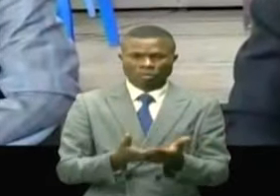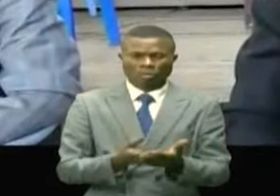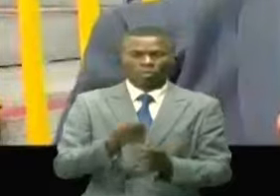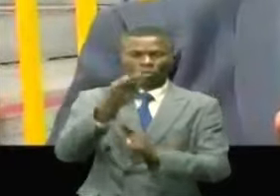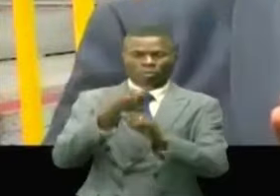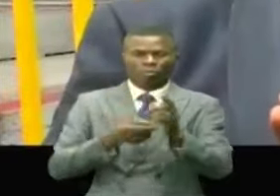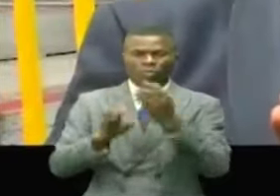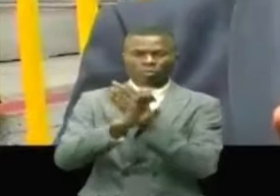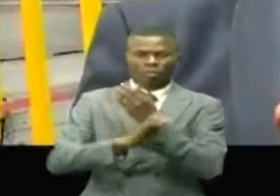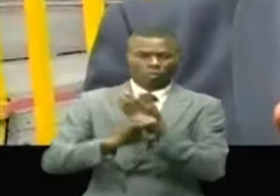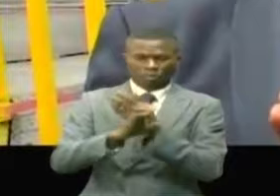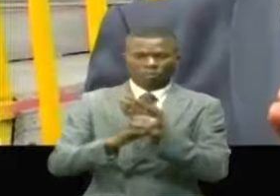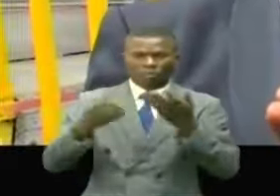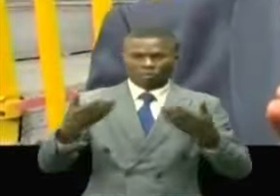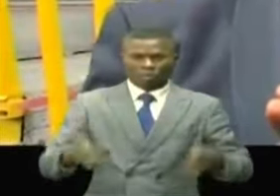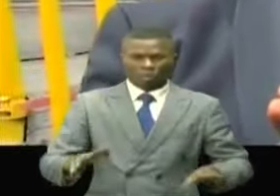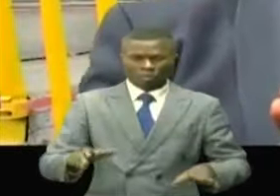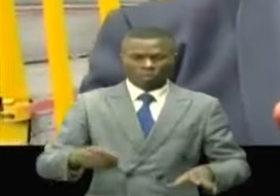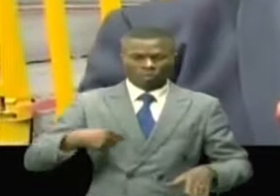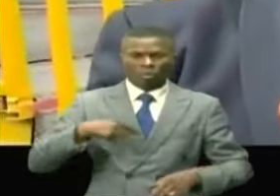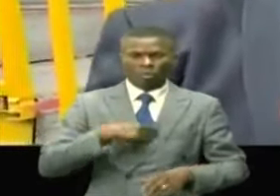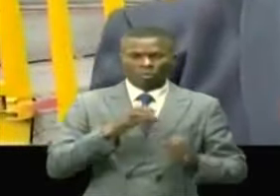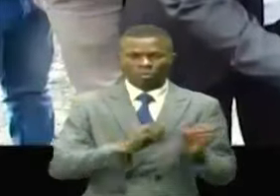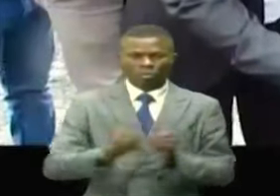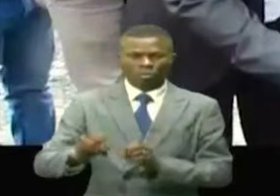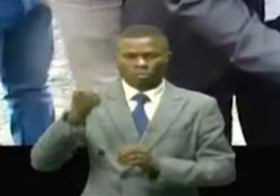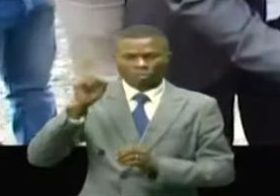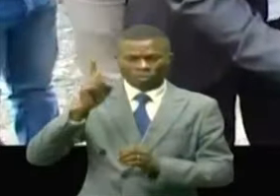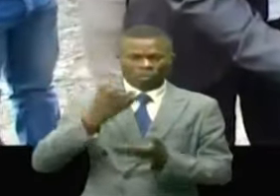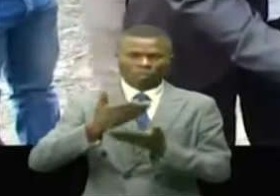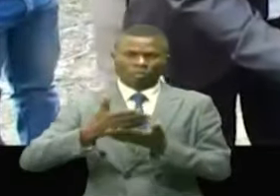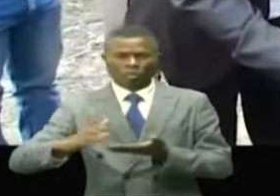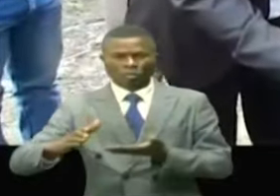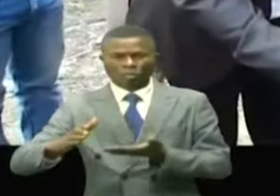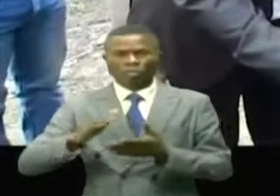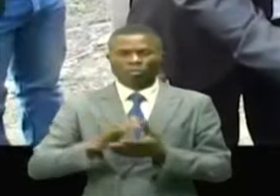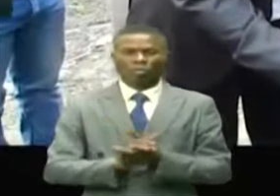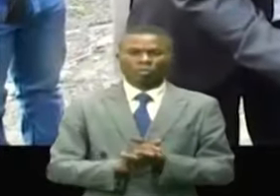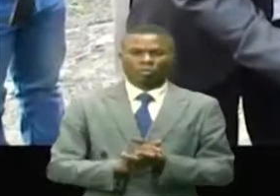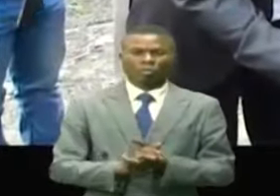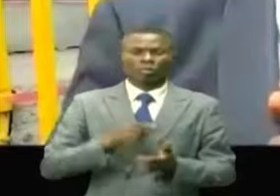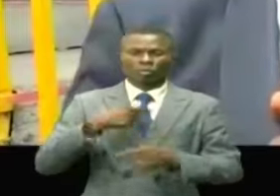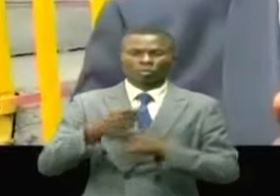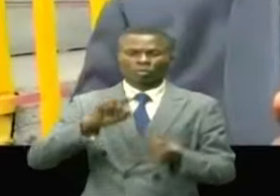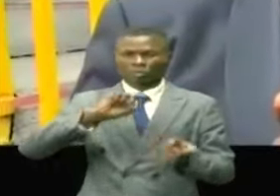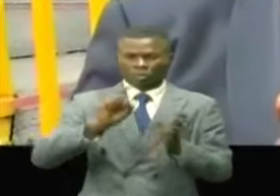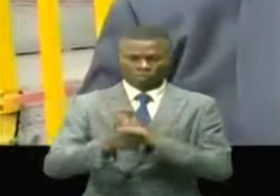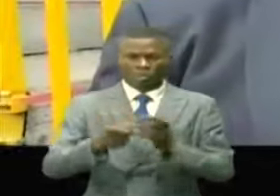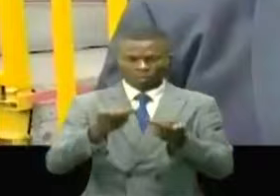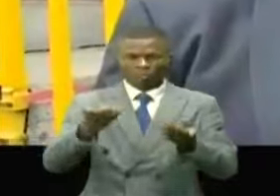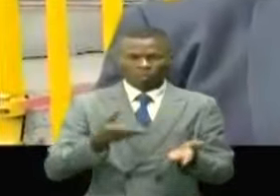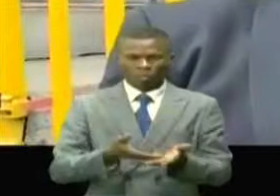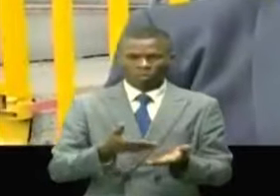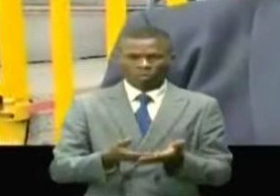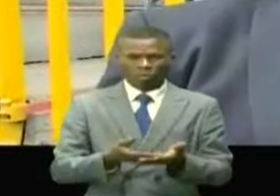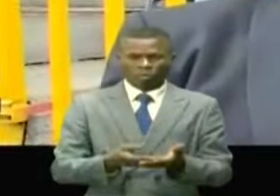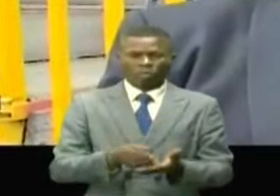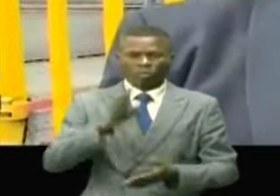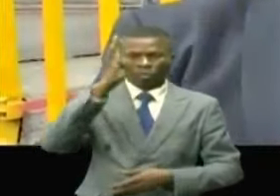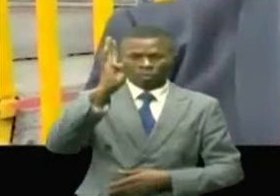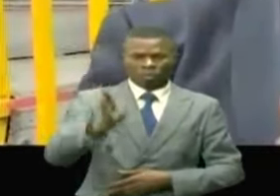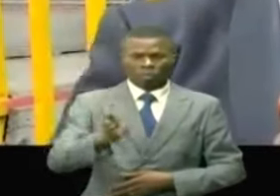d'aût dernier nous avons organisé le premier passage qui a concerné la même cible de